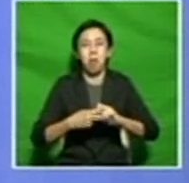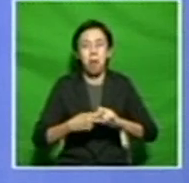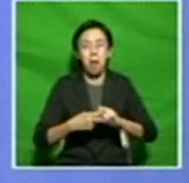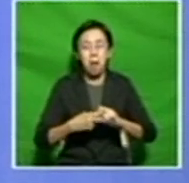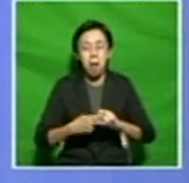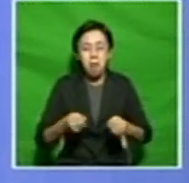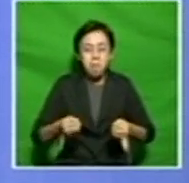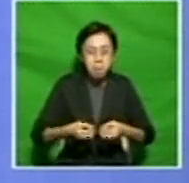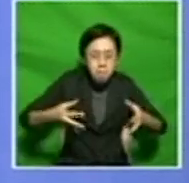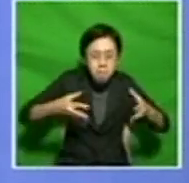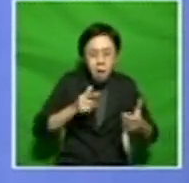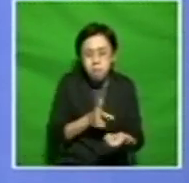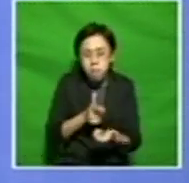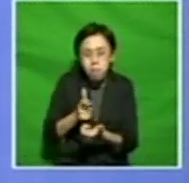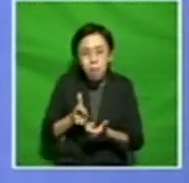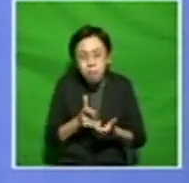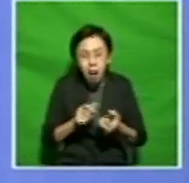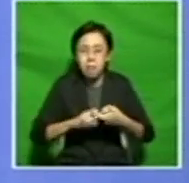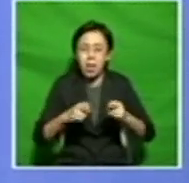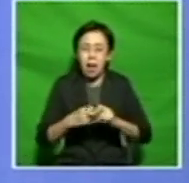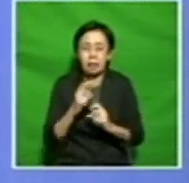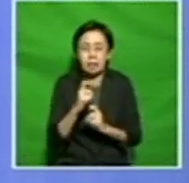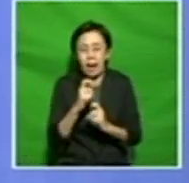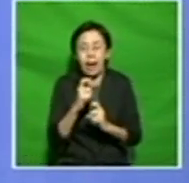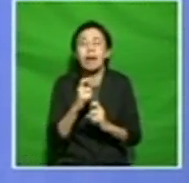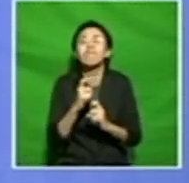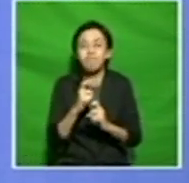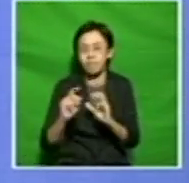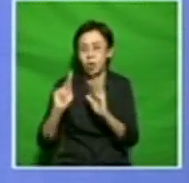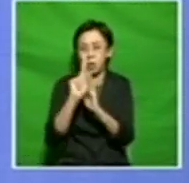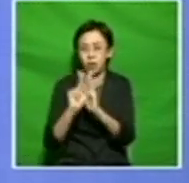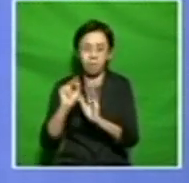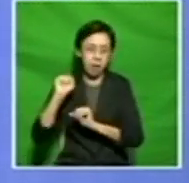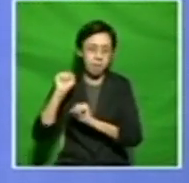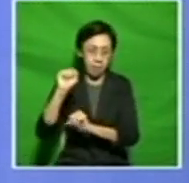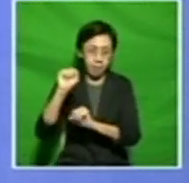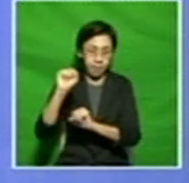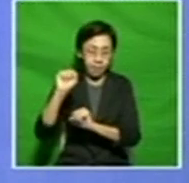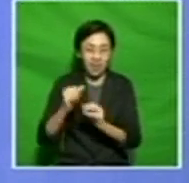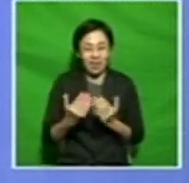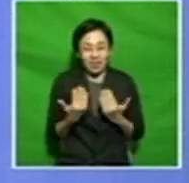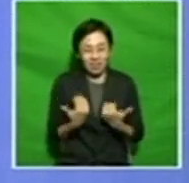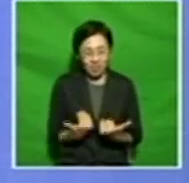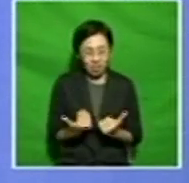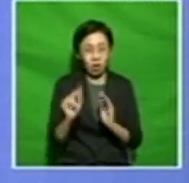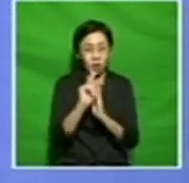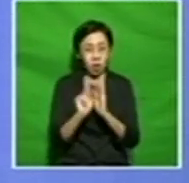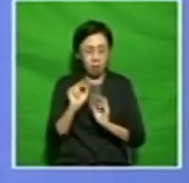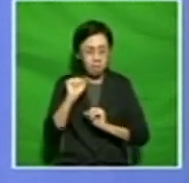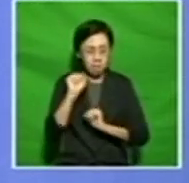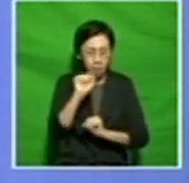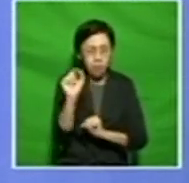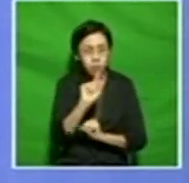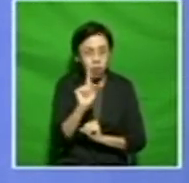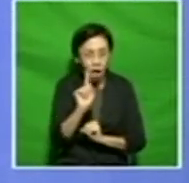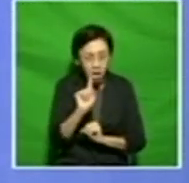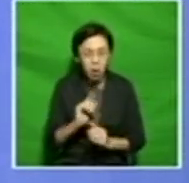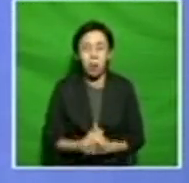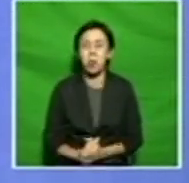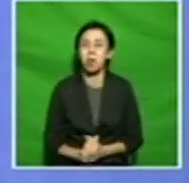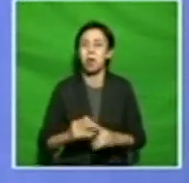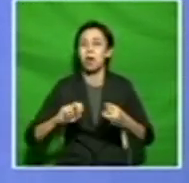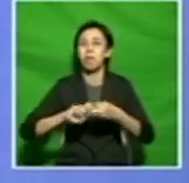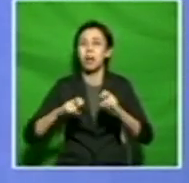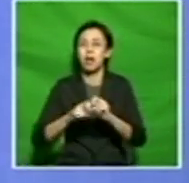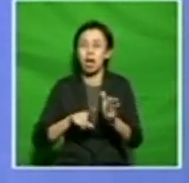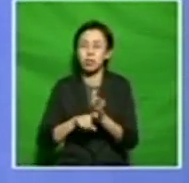เรียบร้อยขึ้นในประเทศครั้งนี้เป็นการนำเอามาใช้ประกาศในสถานการณ์ที่ต้องต่อสู้กับโรคระบาดร้าย